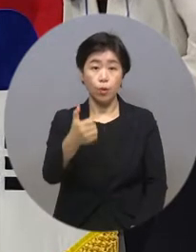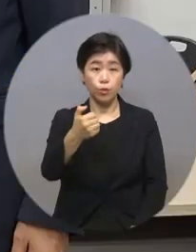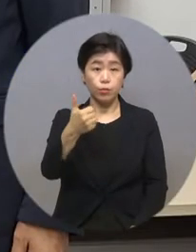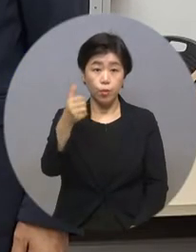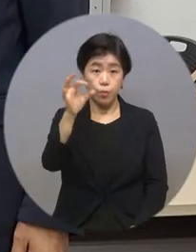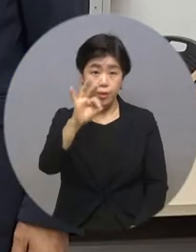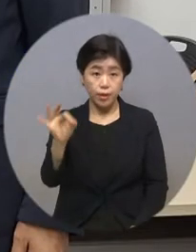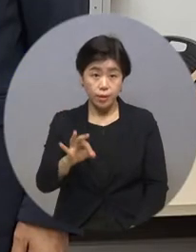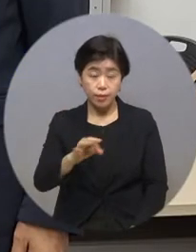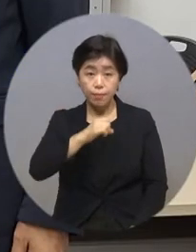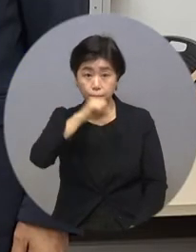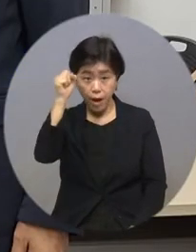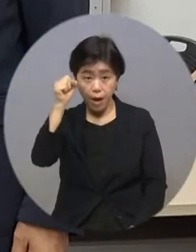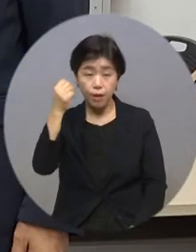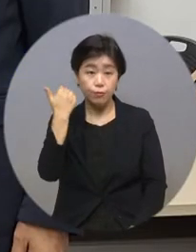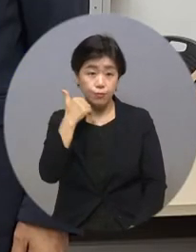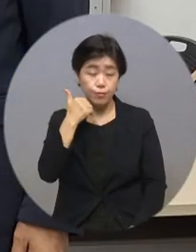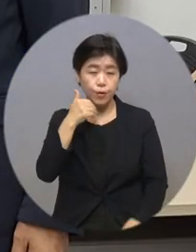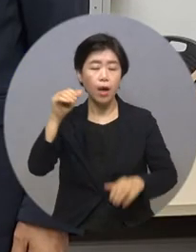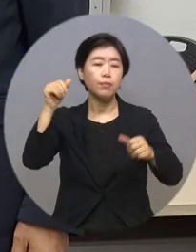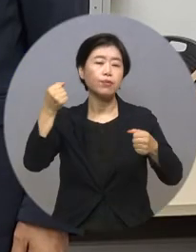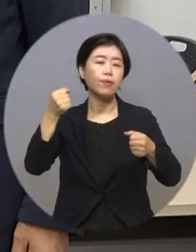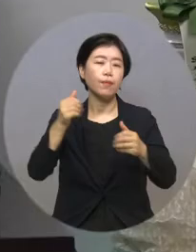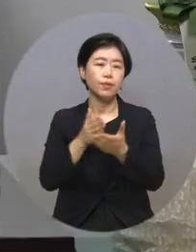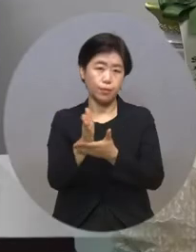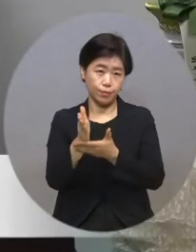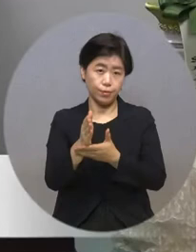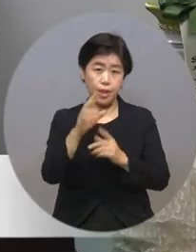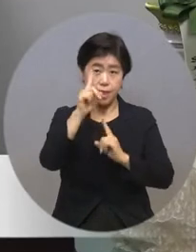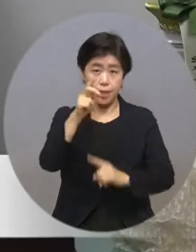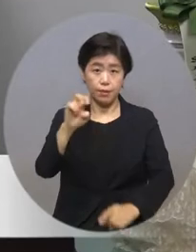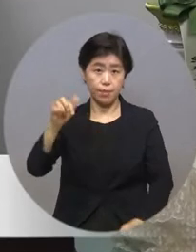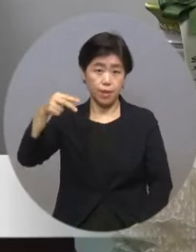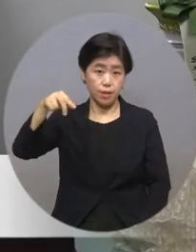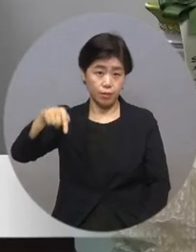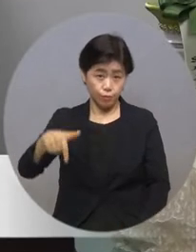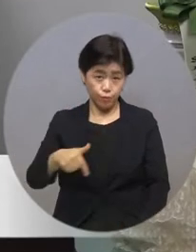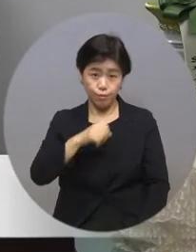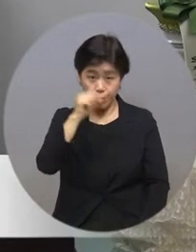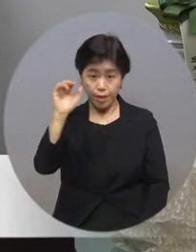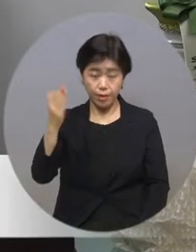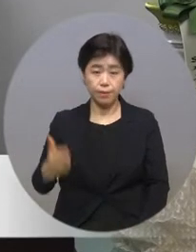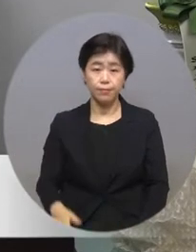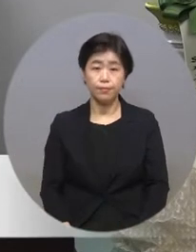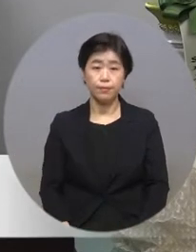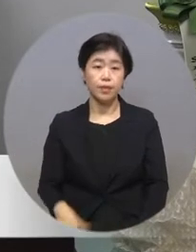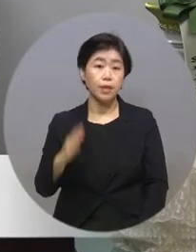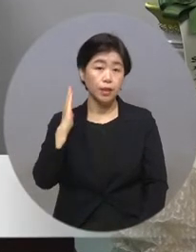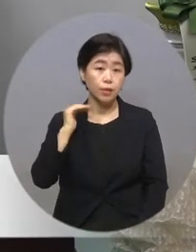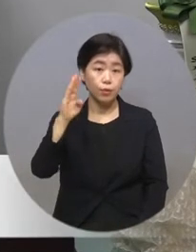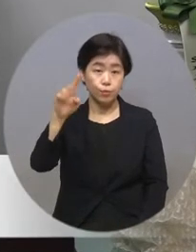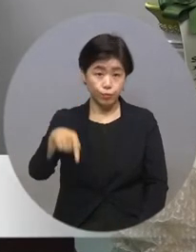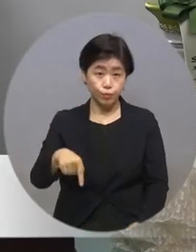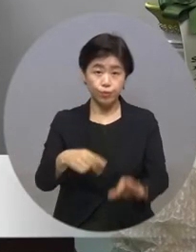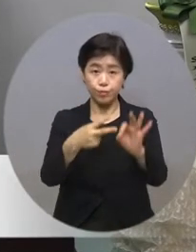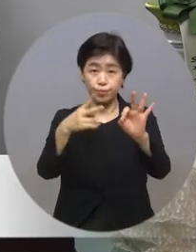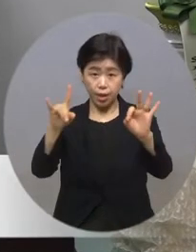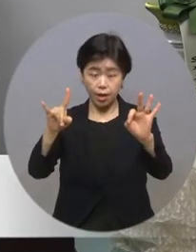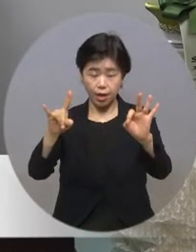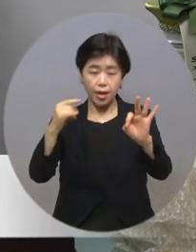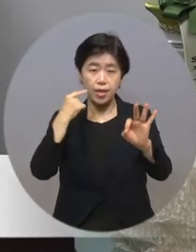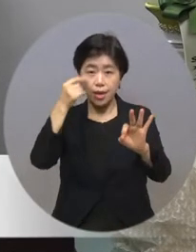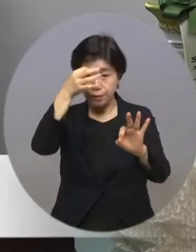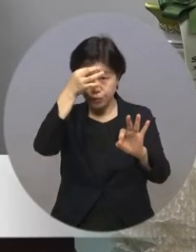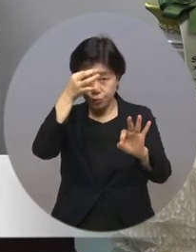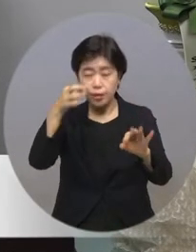득표로 무용가 이미숙 씨가 회장으로 당선됐습니다. 의정부 제10대 총회장으로 당선된